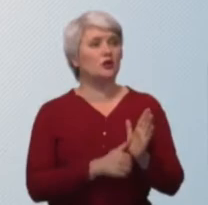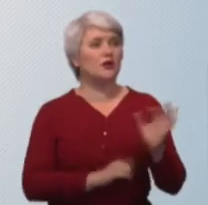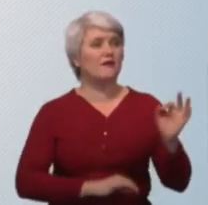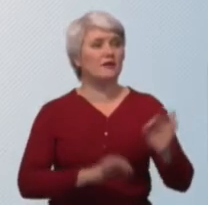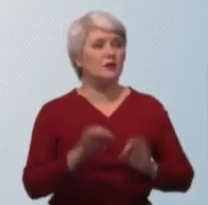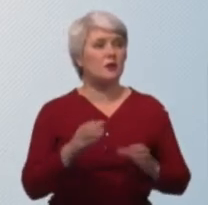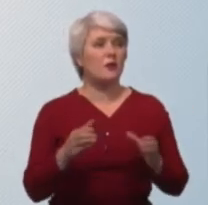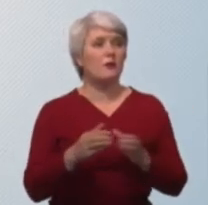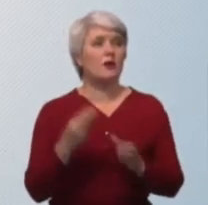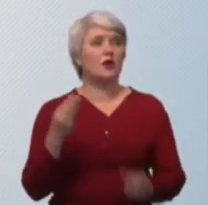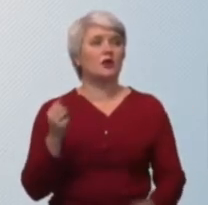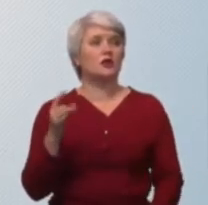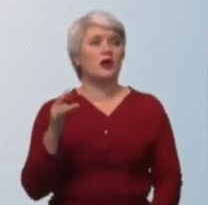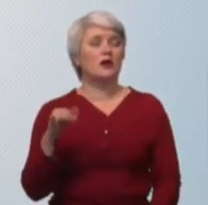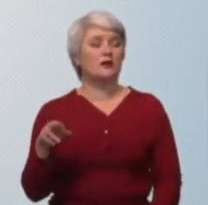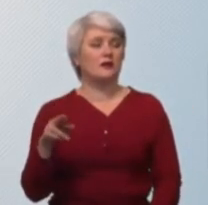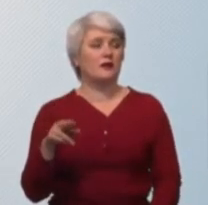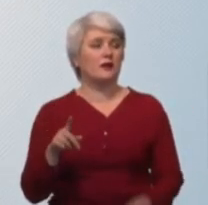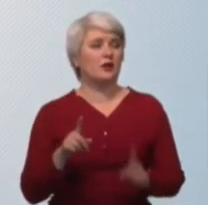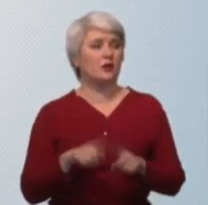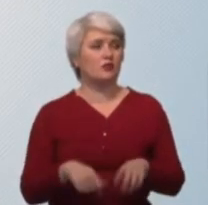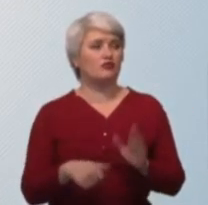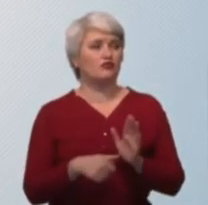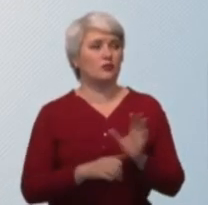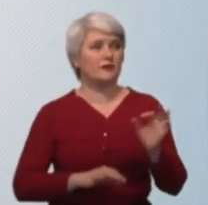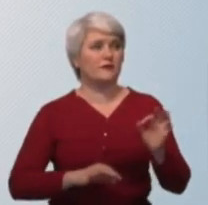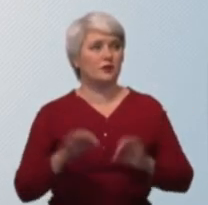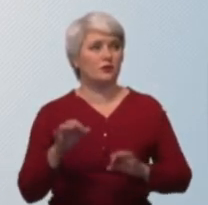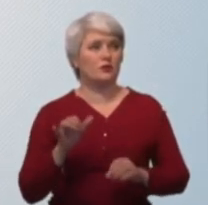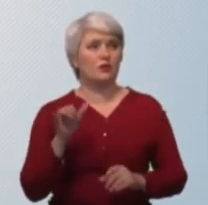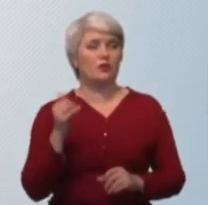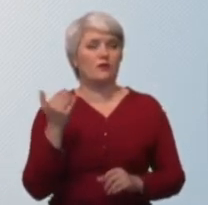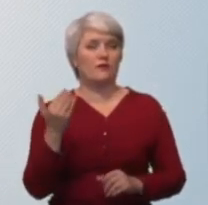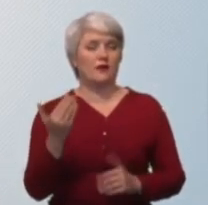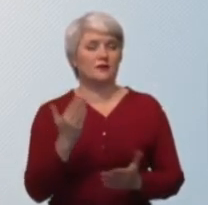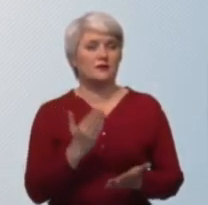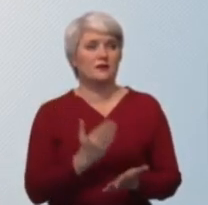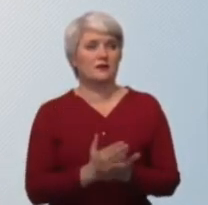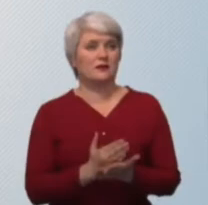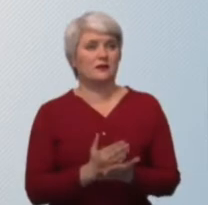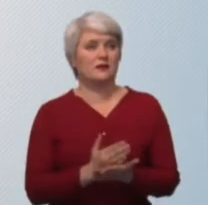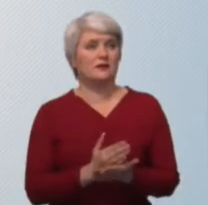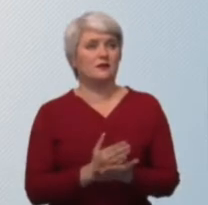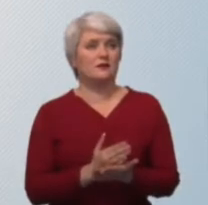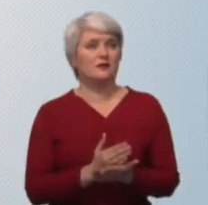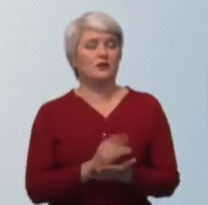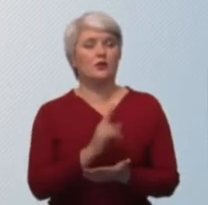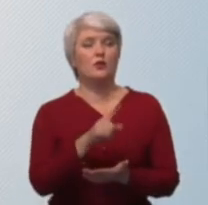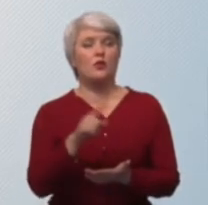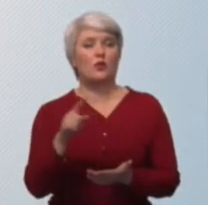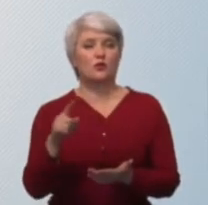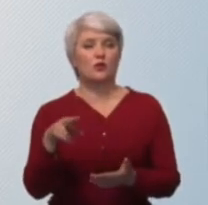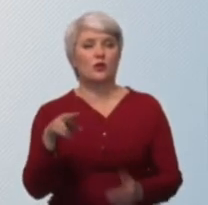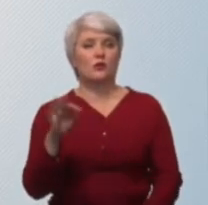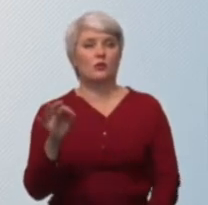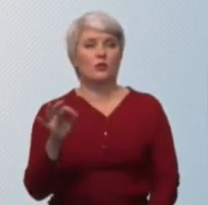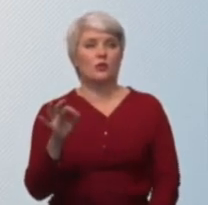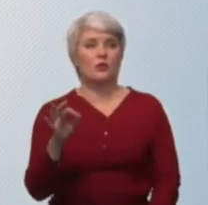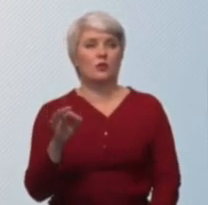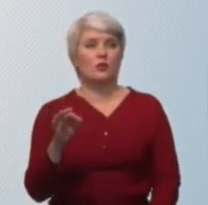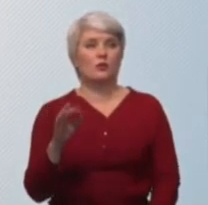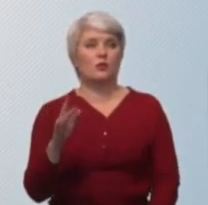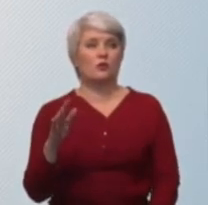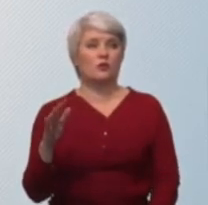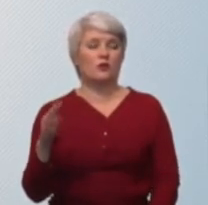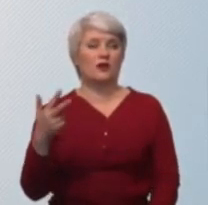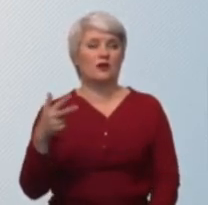«Партія Шарія» також біля 6%. Друзі, у вас є у кожного десь приблизно